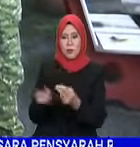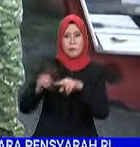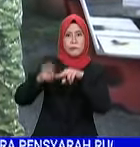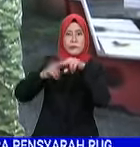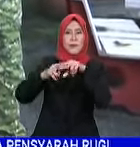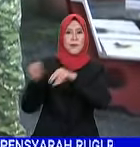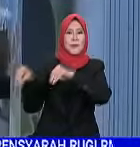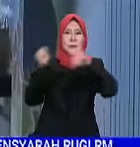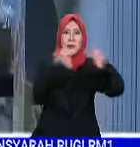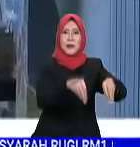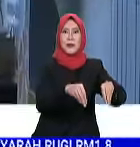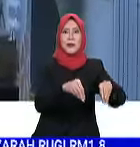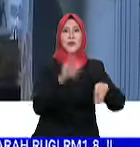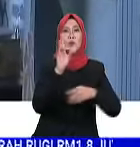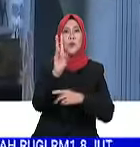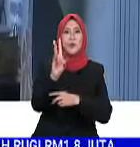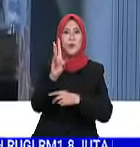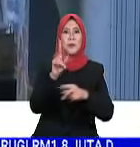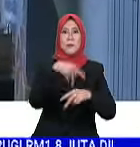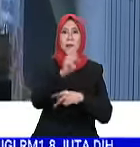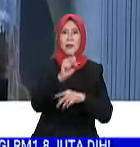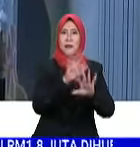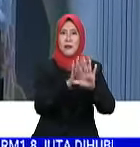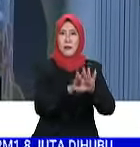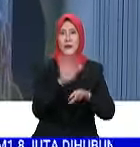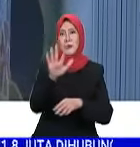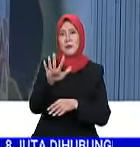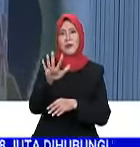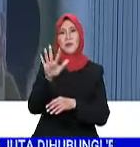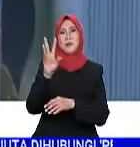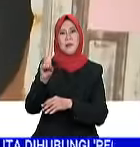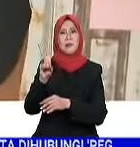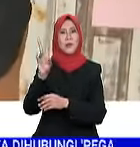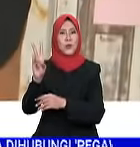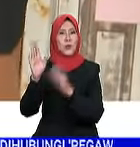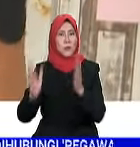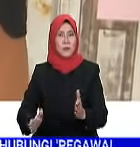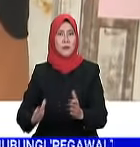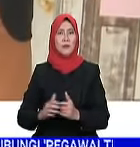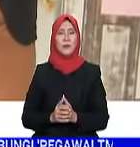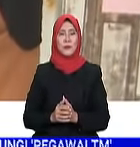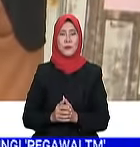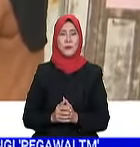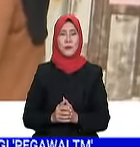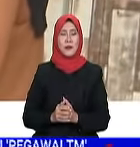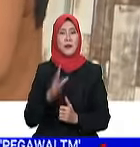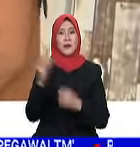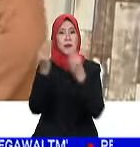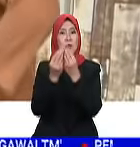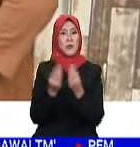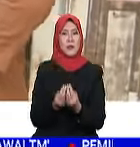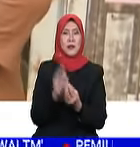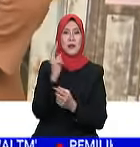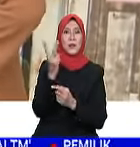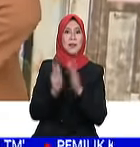yang dipindahkan ke 7 PBS paling ramai iaitu 567 orang. Sementara itu, Pendang mencatatkan jumlah kedua